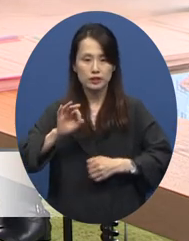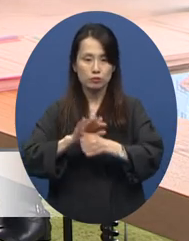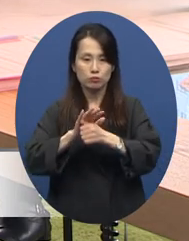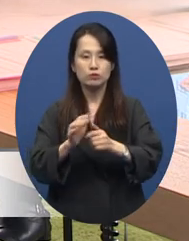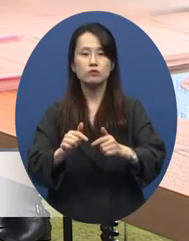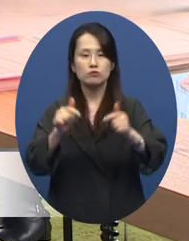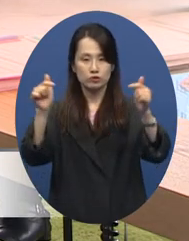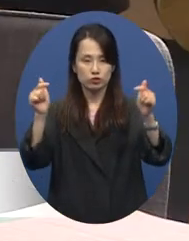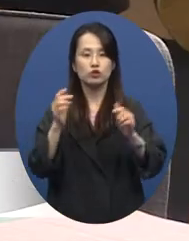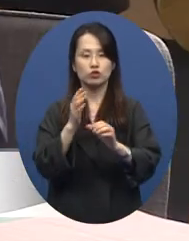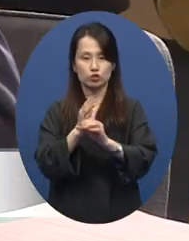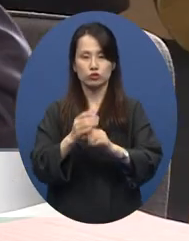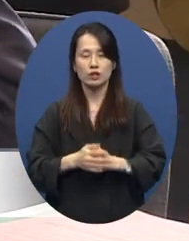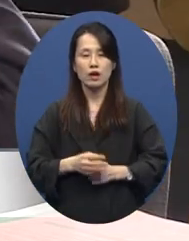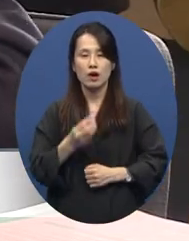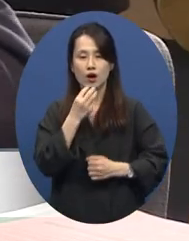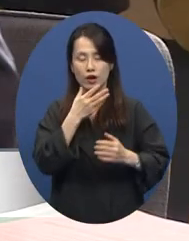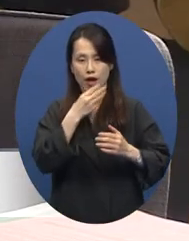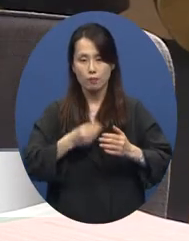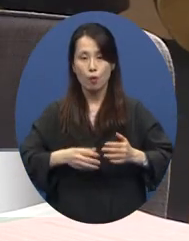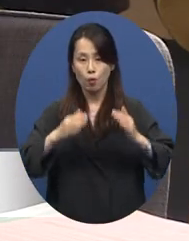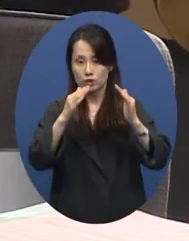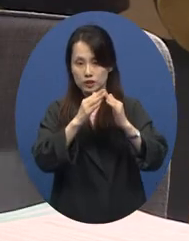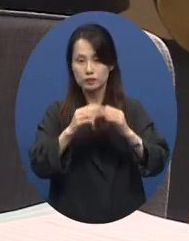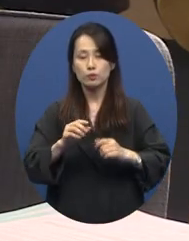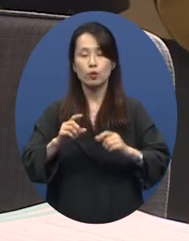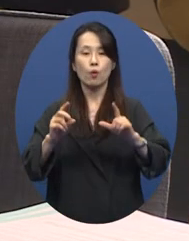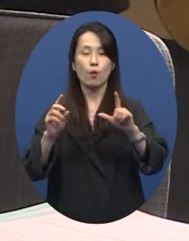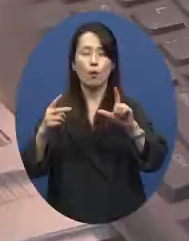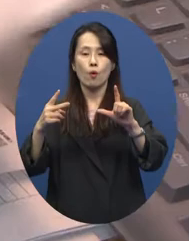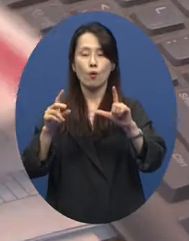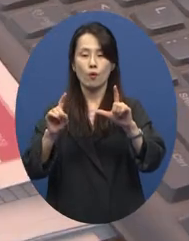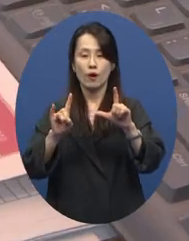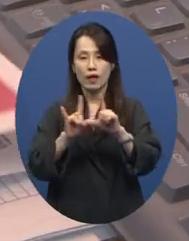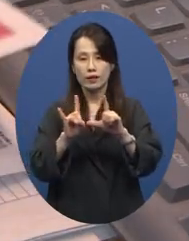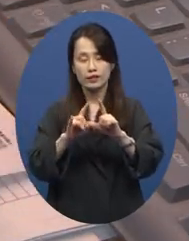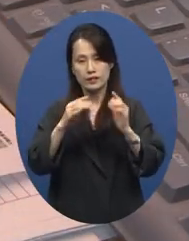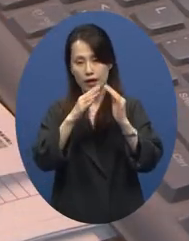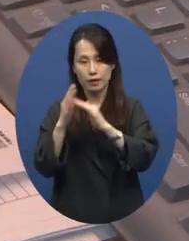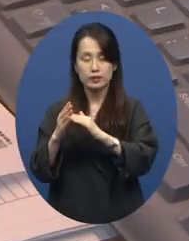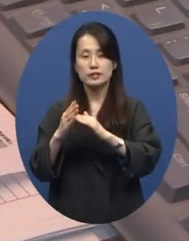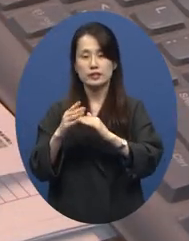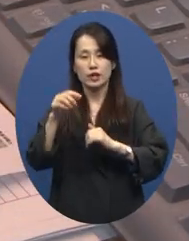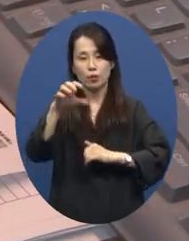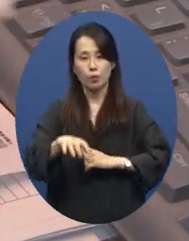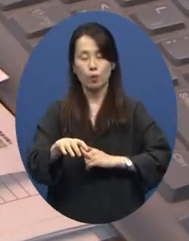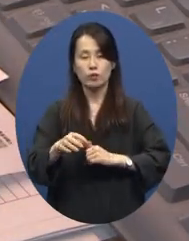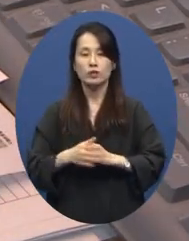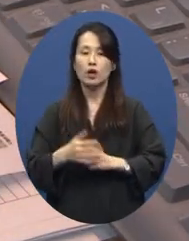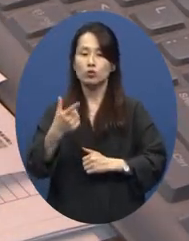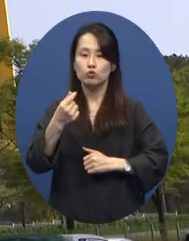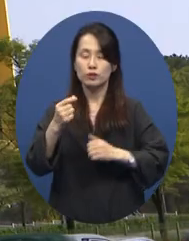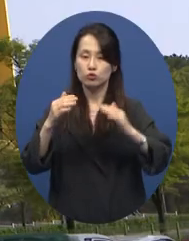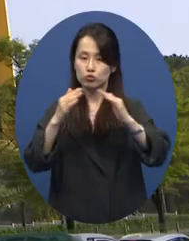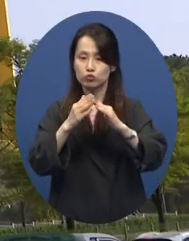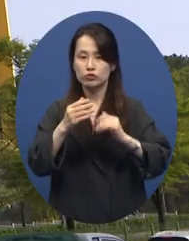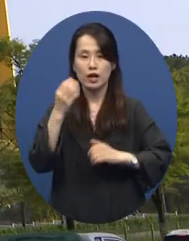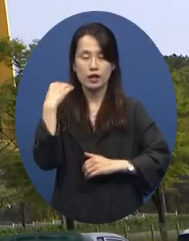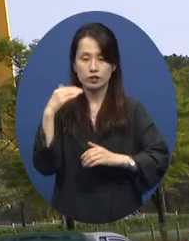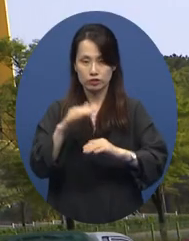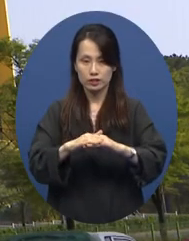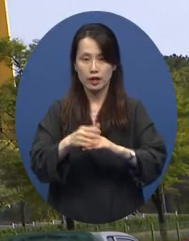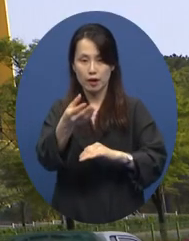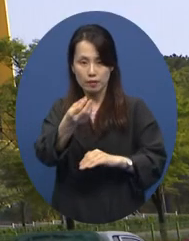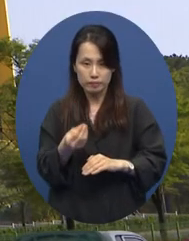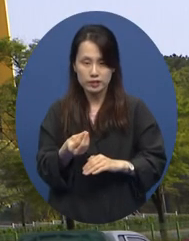지원도 확대했습니다. 경기 행복주택과 더불어 LH 행복주택 입주자까지 총 6만 가구 가운데 전세자금